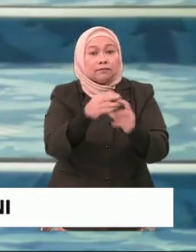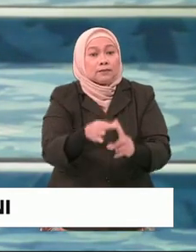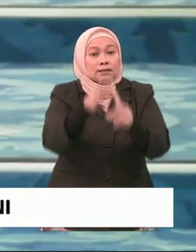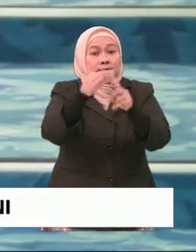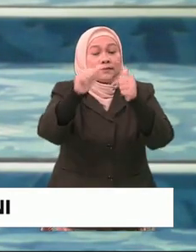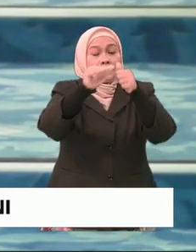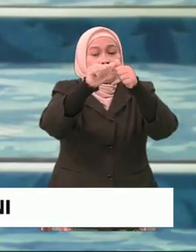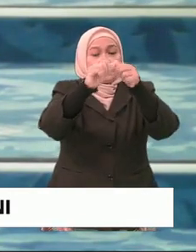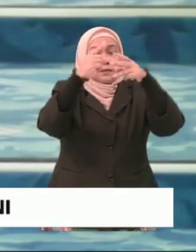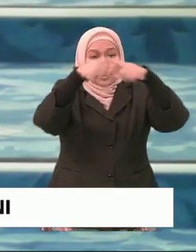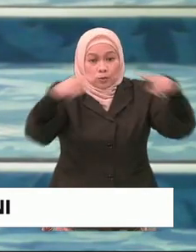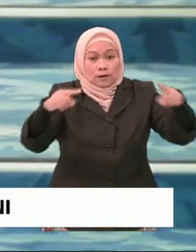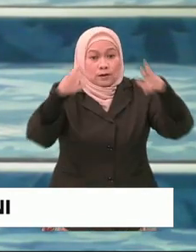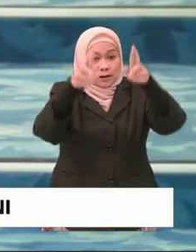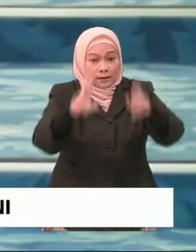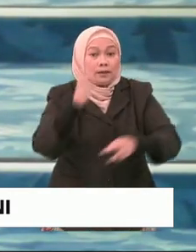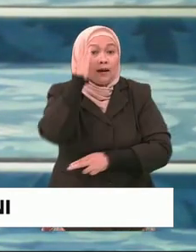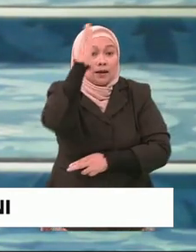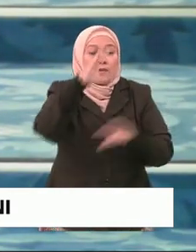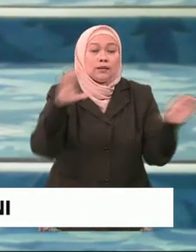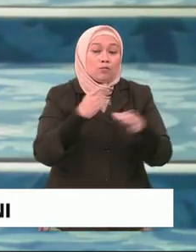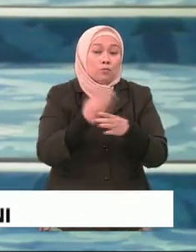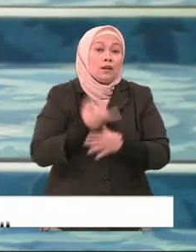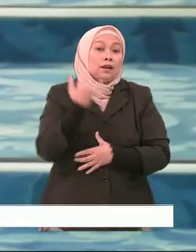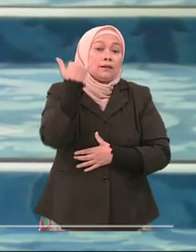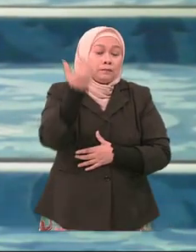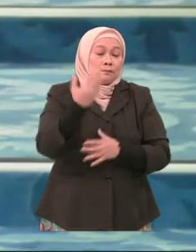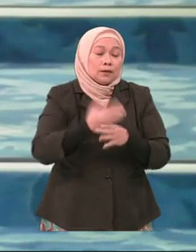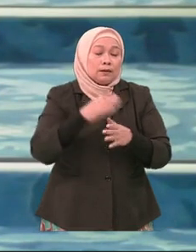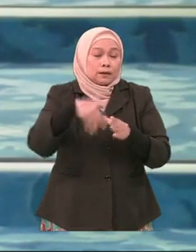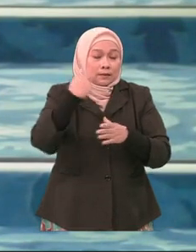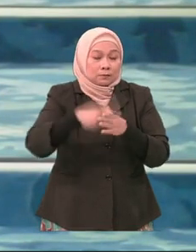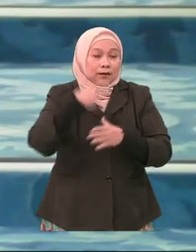jawaban rakyat yang di cadang untuk diadakan bulan depan